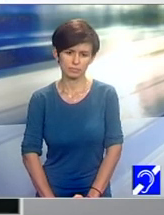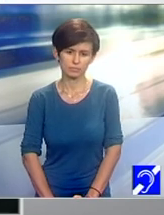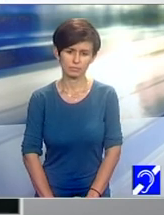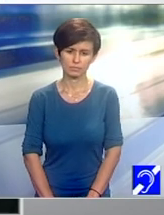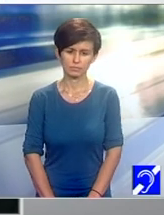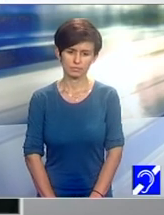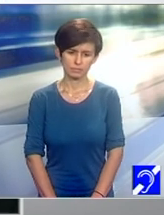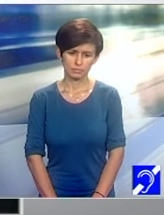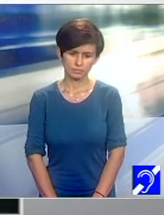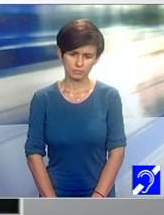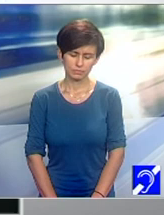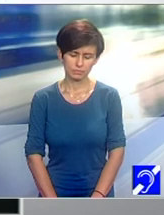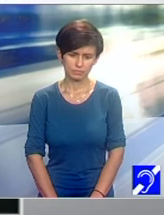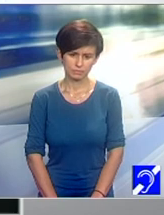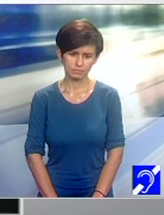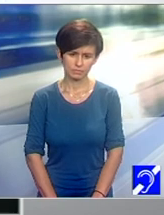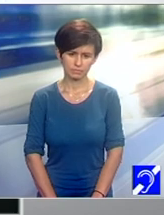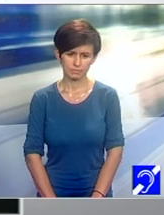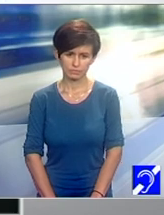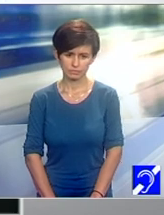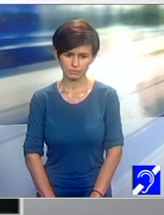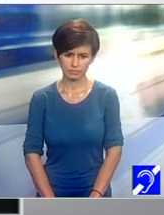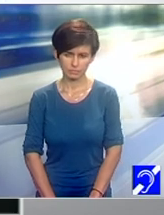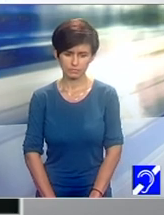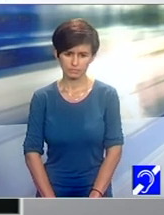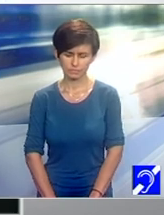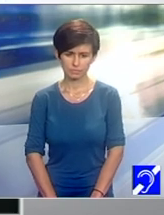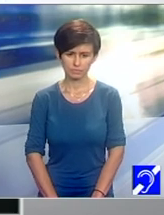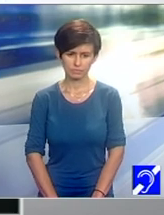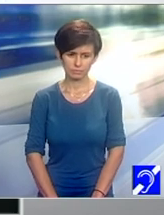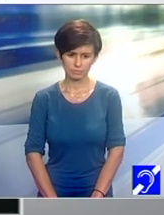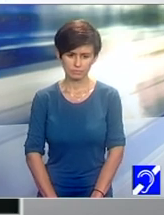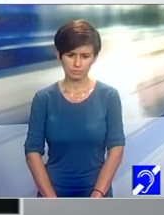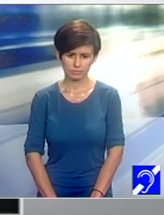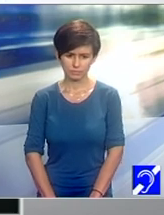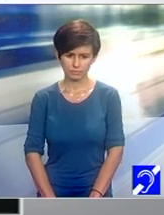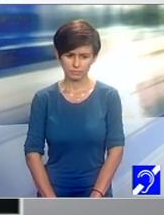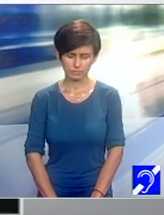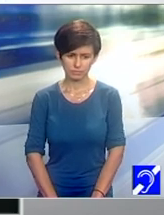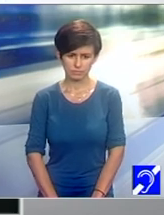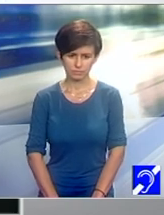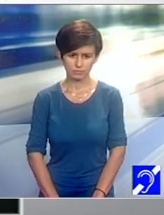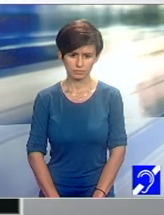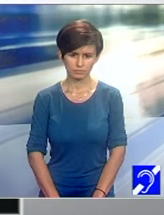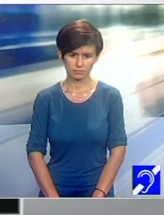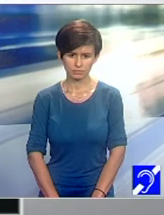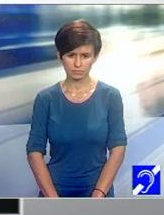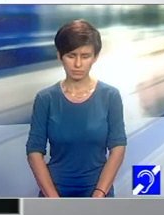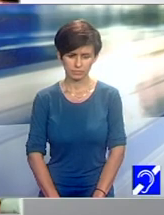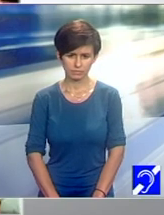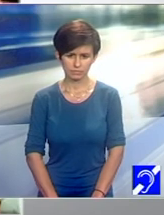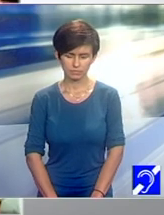to honor him, which I don't do normally, but for him it was something that I had